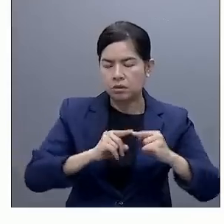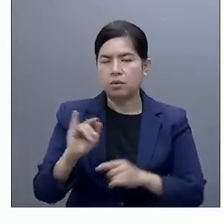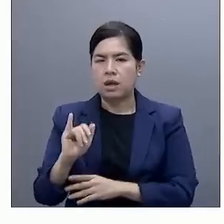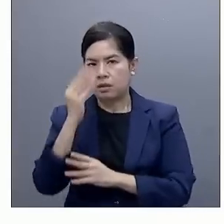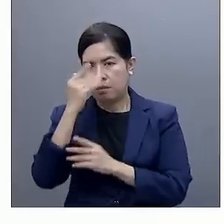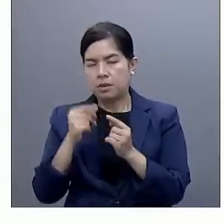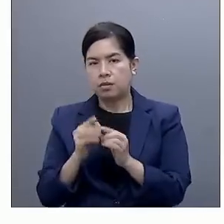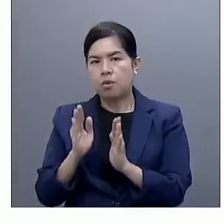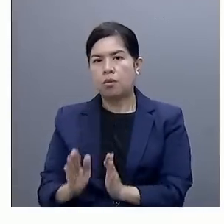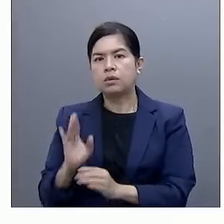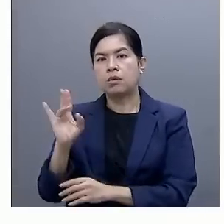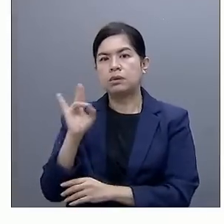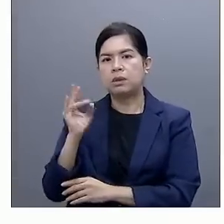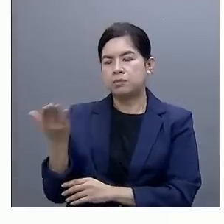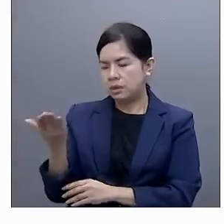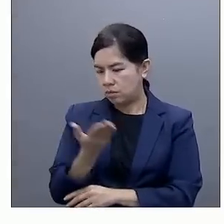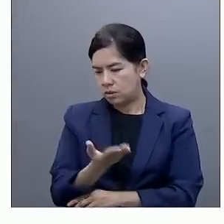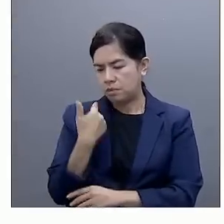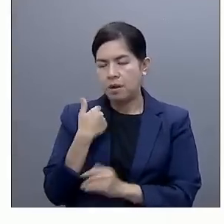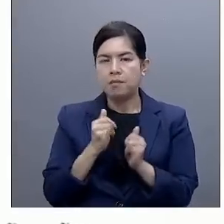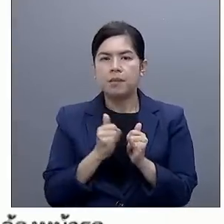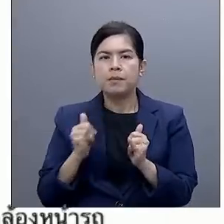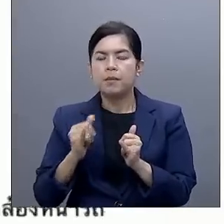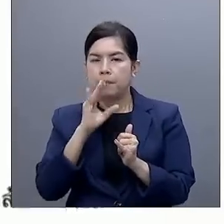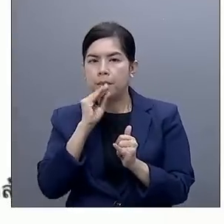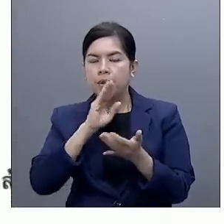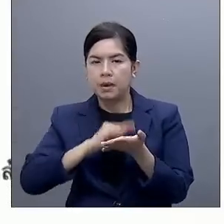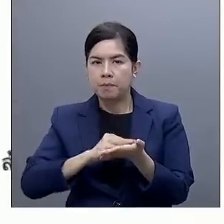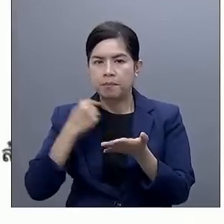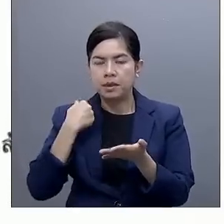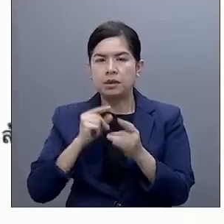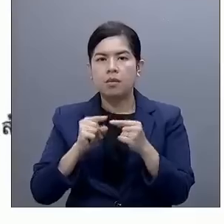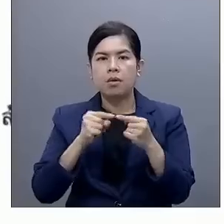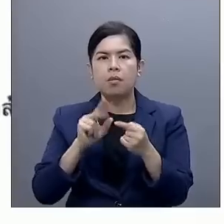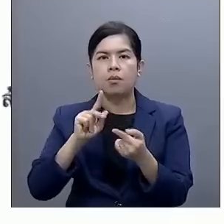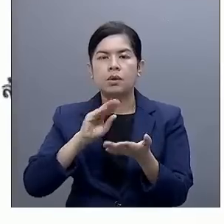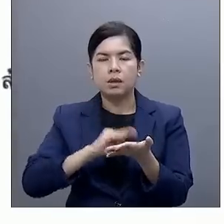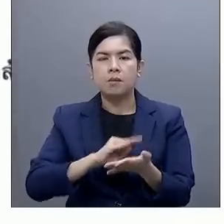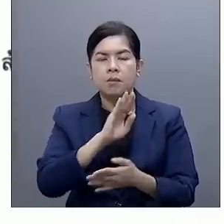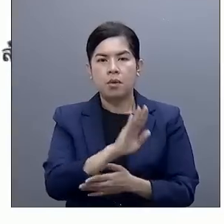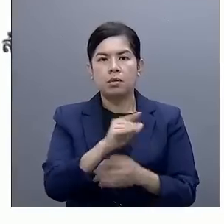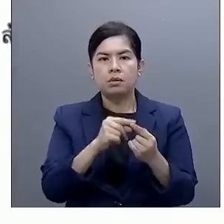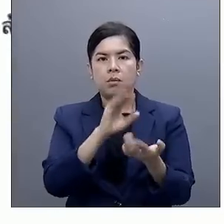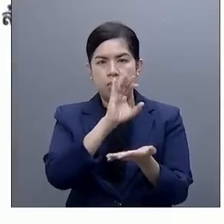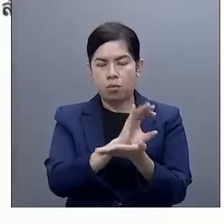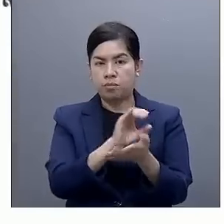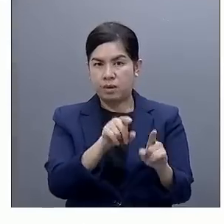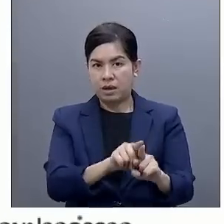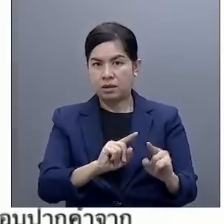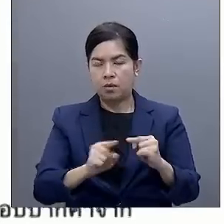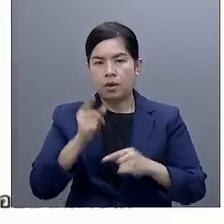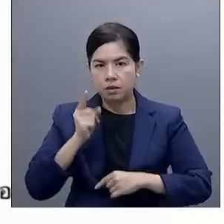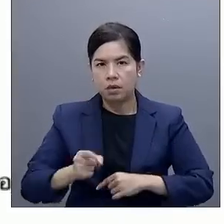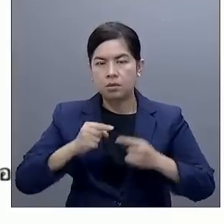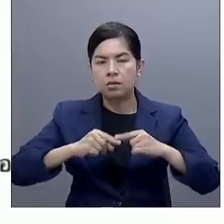7คนนั้นเข้ามาให้ปากคำเพิ่มเติมครับแต่ข้อมูลของตำรวจนั้นค่อนข้างจะสอดคล้องกันแต่ทั้งนี้ทั้งนั้นครับต้องนำข้อมูลหลักฐานทั้งหมด